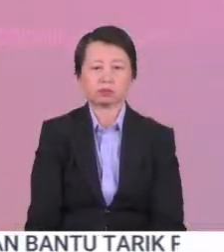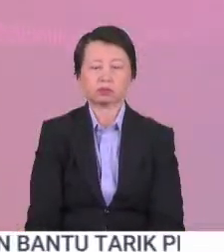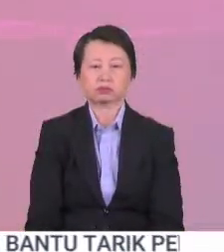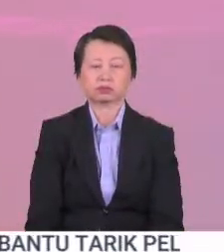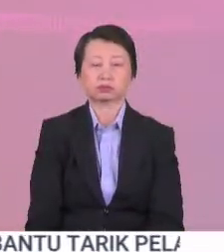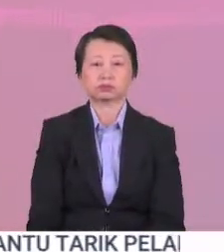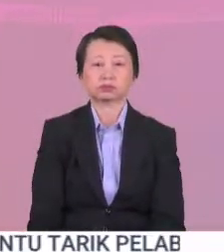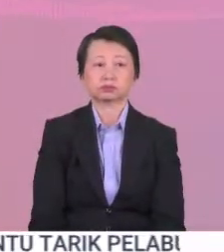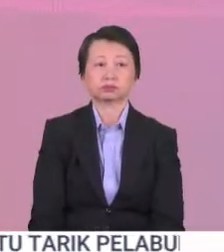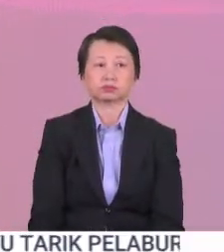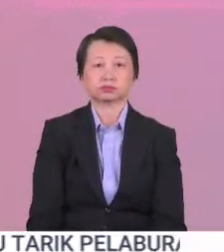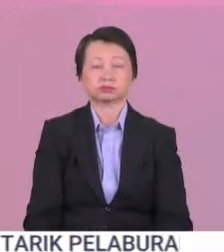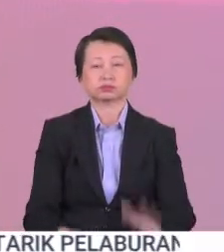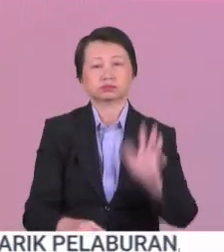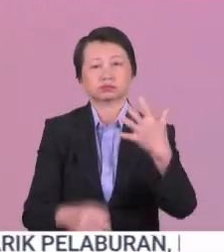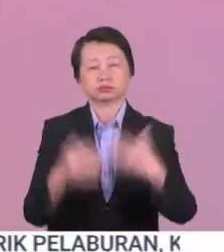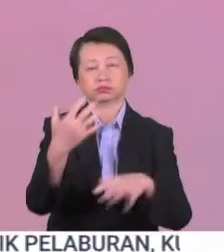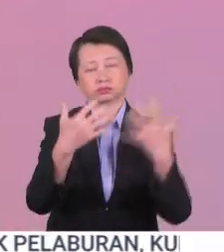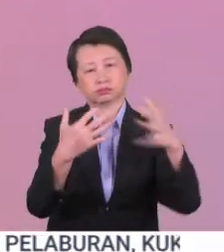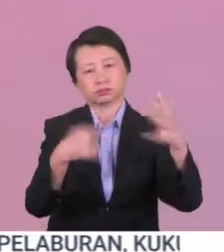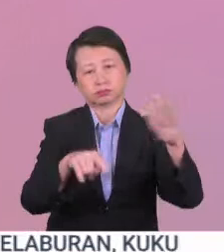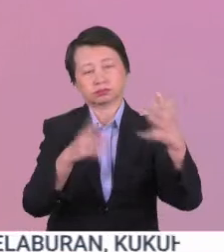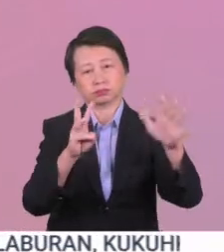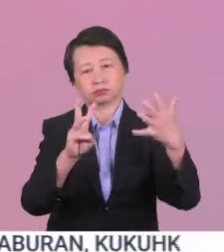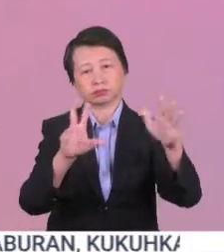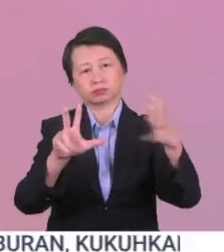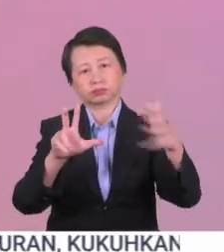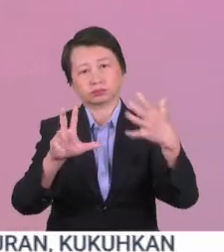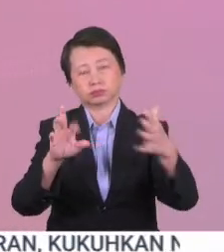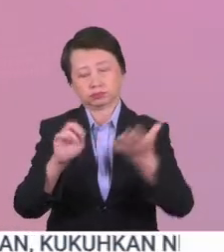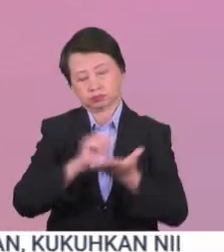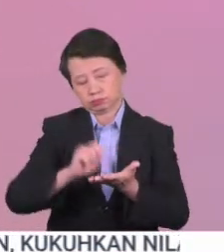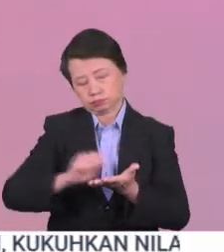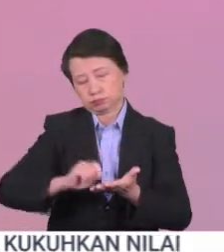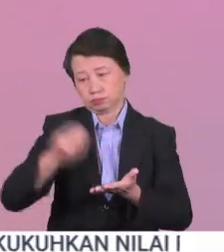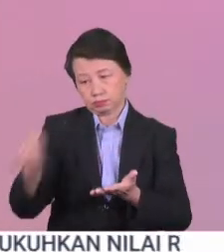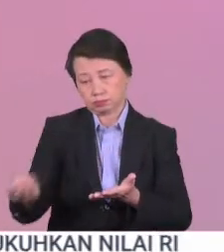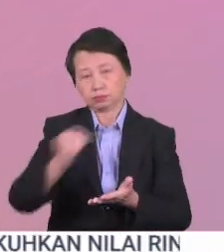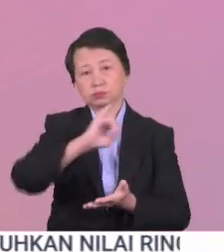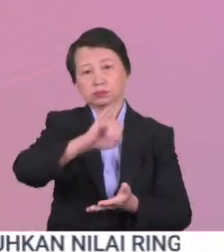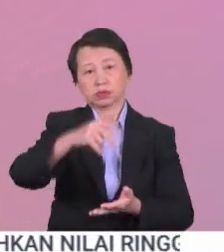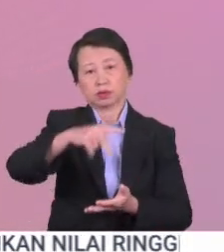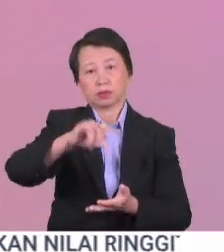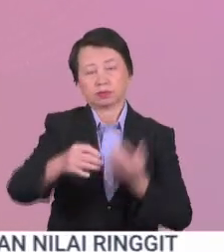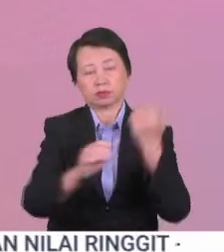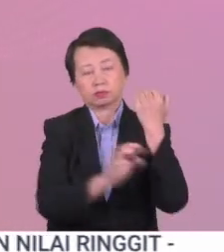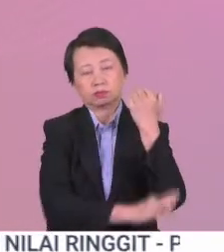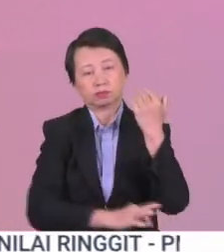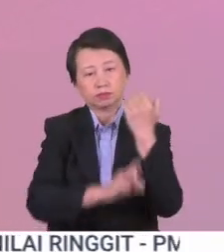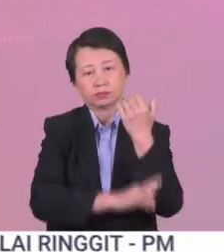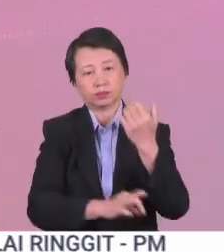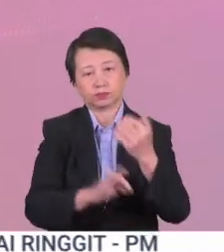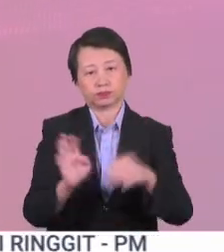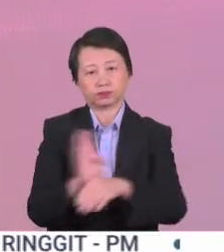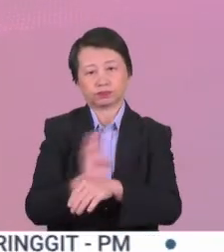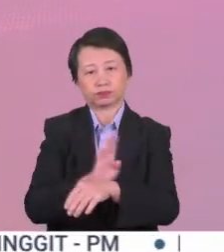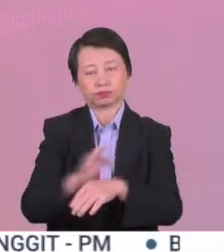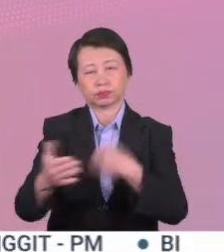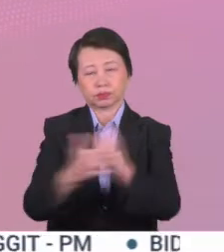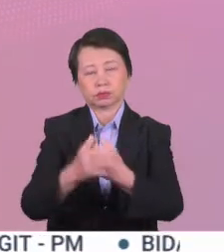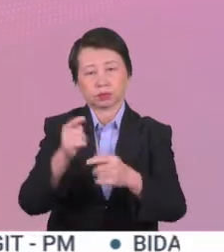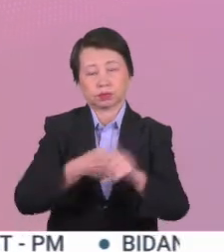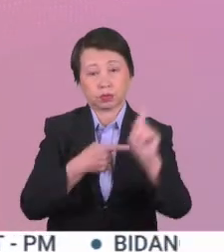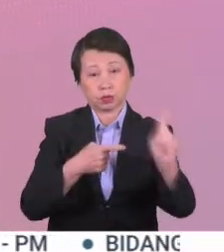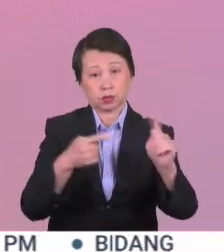ibunya sejumlah 15,639 notis dikeluarkan oleh jpj negeri sembilan terhadap kenderaan komersial sejak Januari hingga